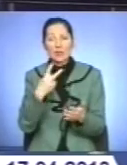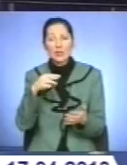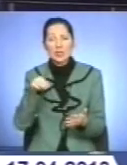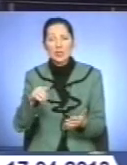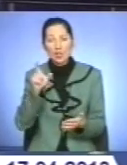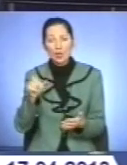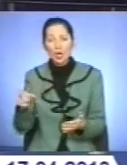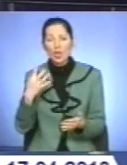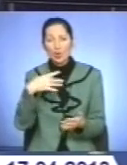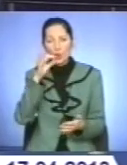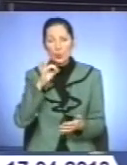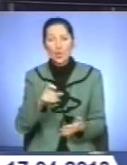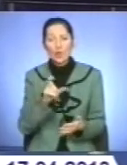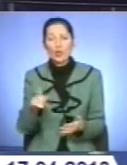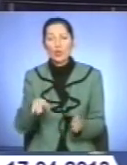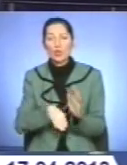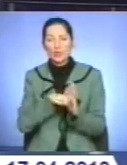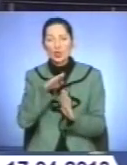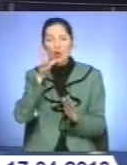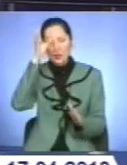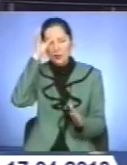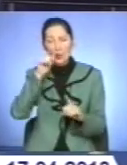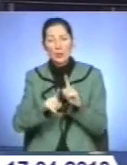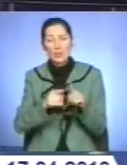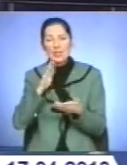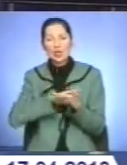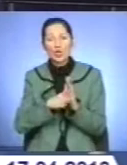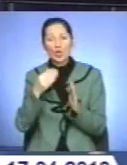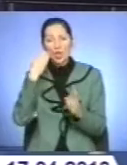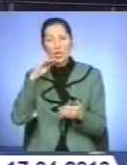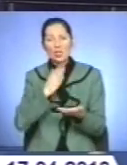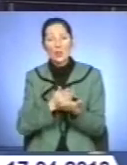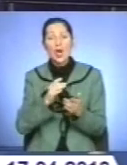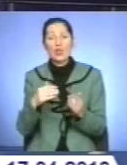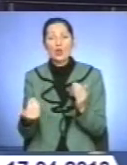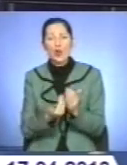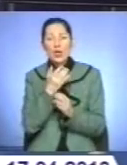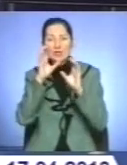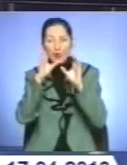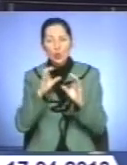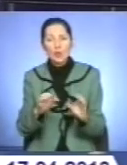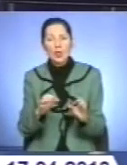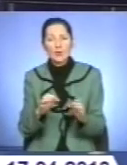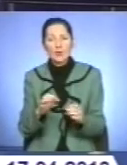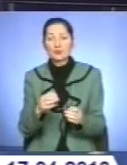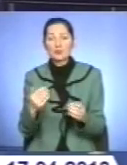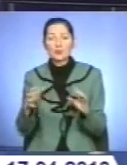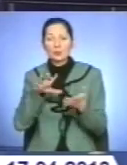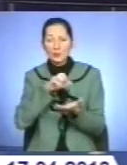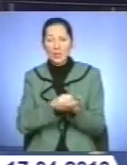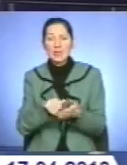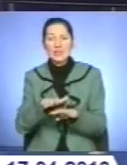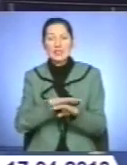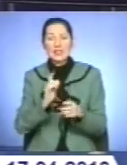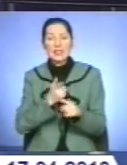– люди з вищою освітою. Змінити ситуацію на краще має нове законодавство про зайнятість населення, яке вступило в дію